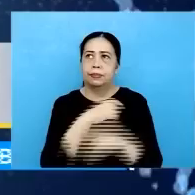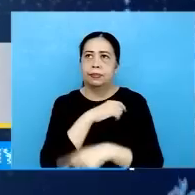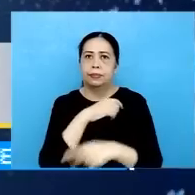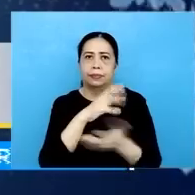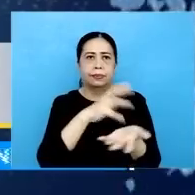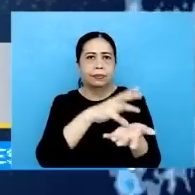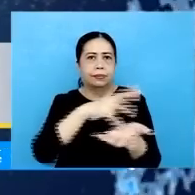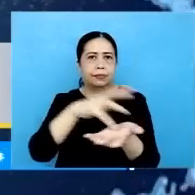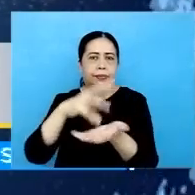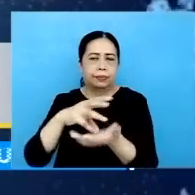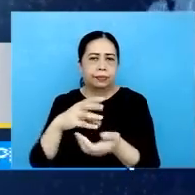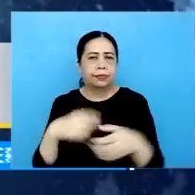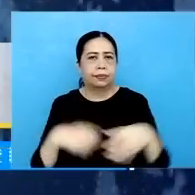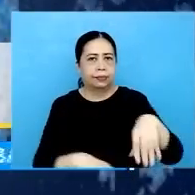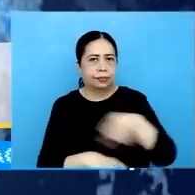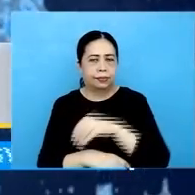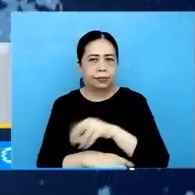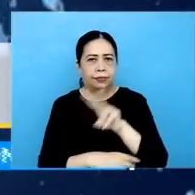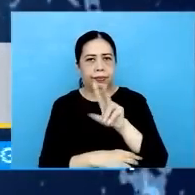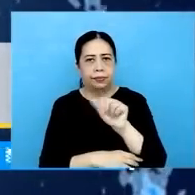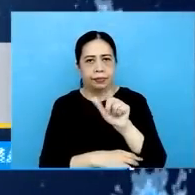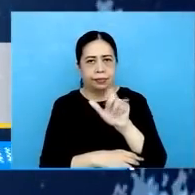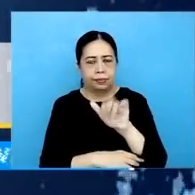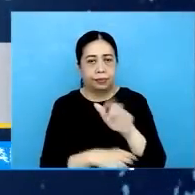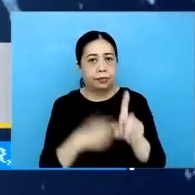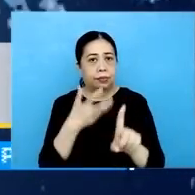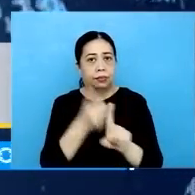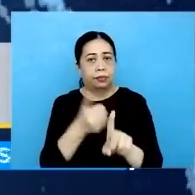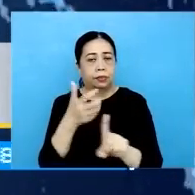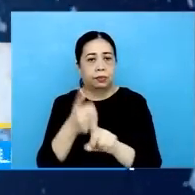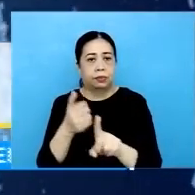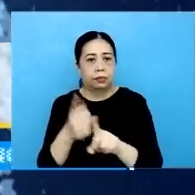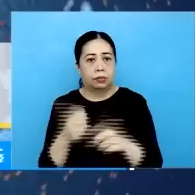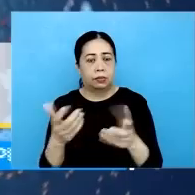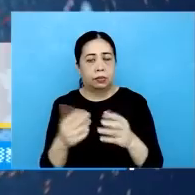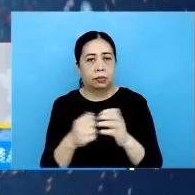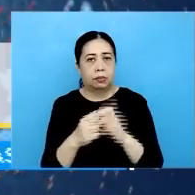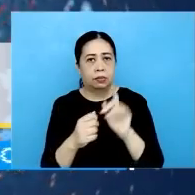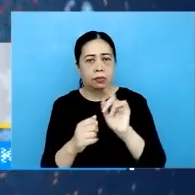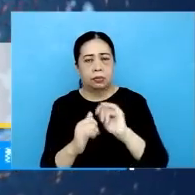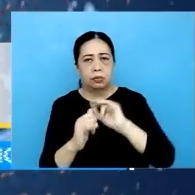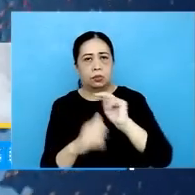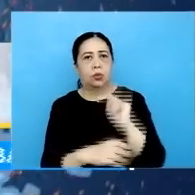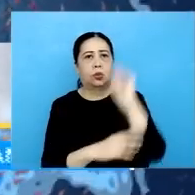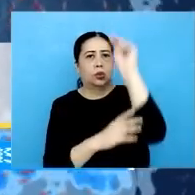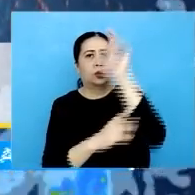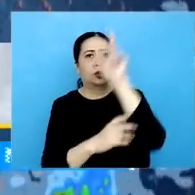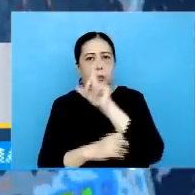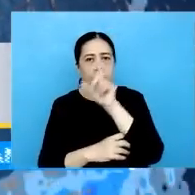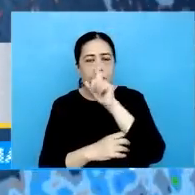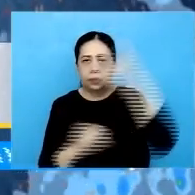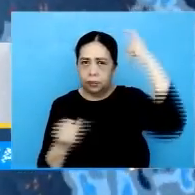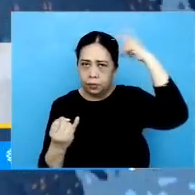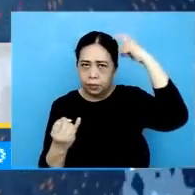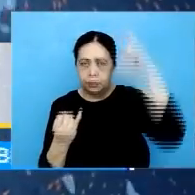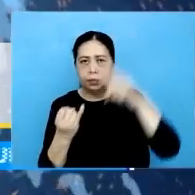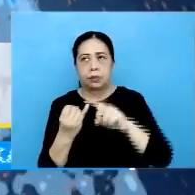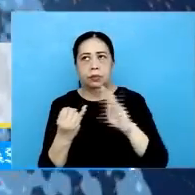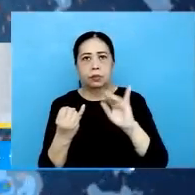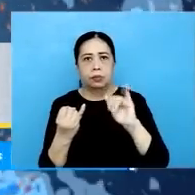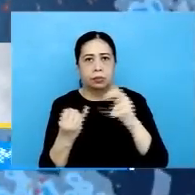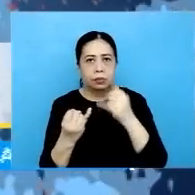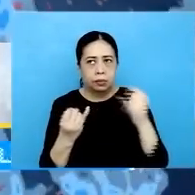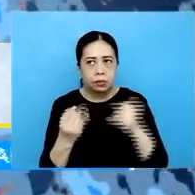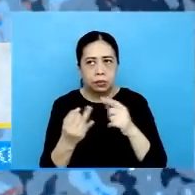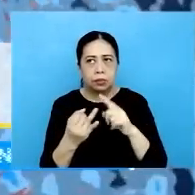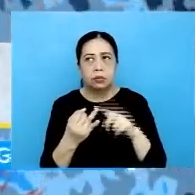lalawigan na Cagayan Valley. Pinakamaapektuhan ito ang mga lalawigan dito sa extreme Northern Luzon area, so Batanes, Subayan Islands,